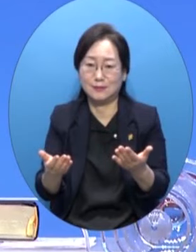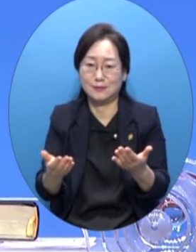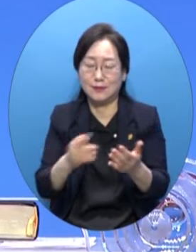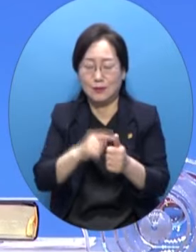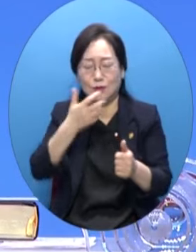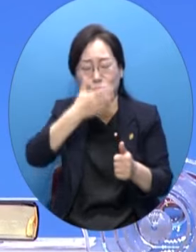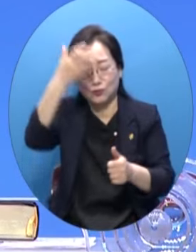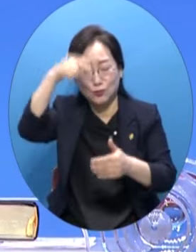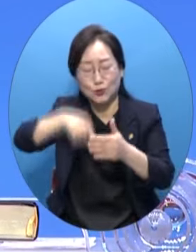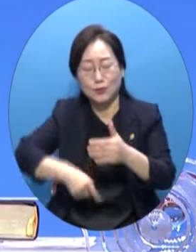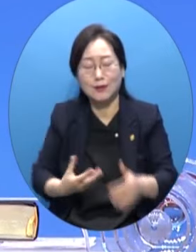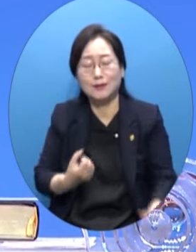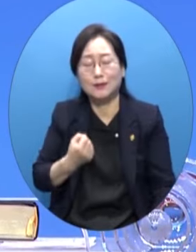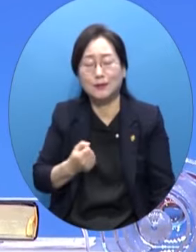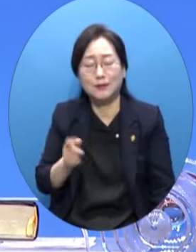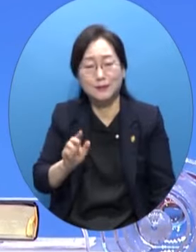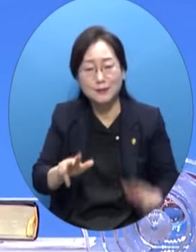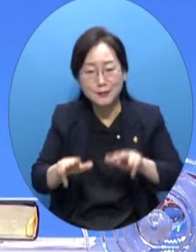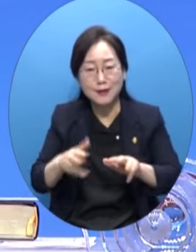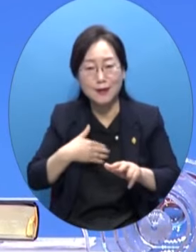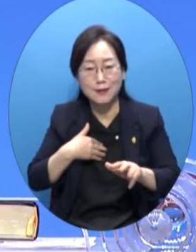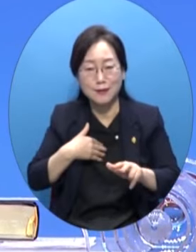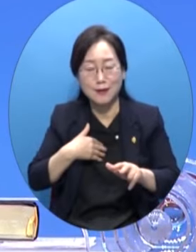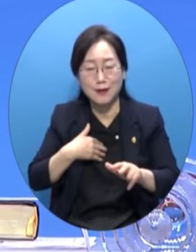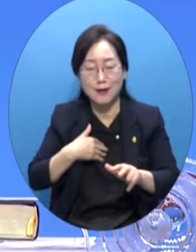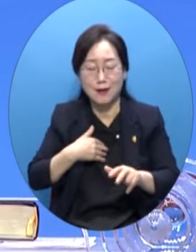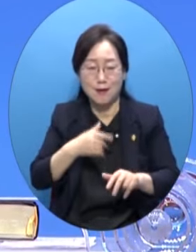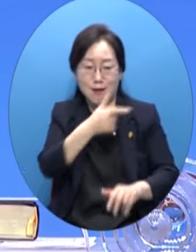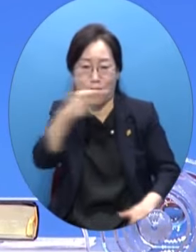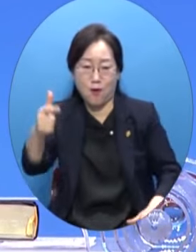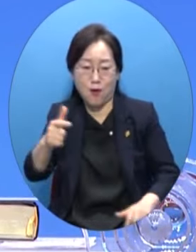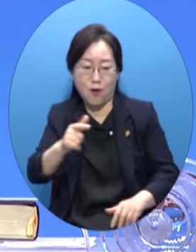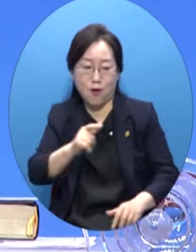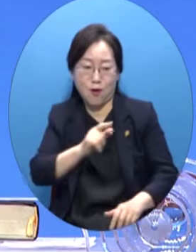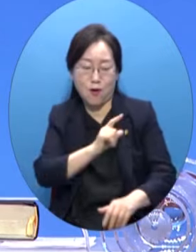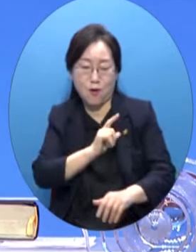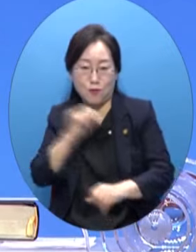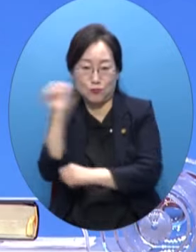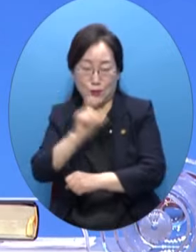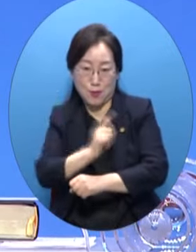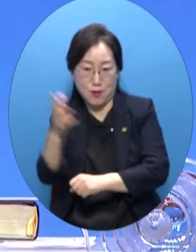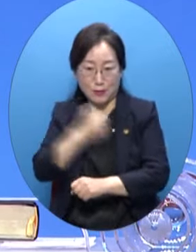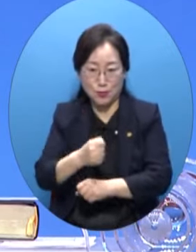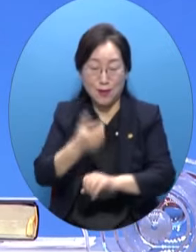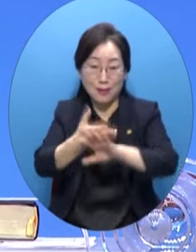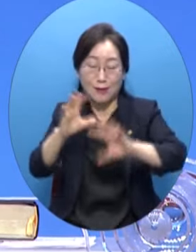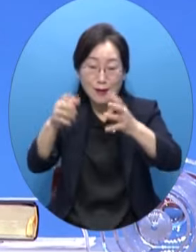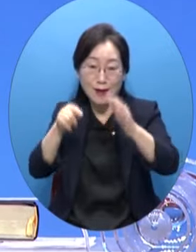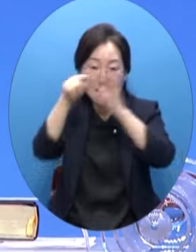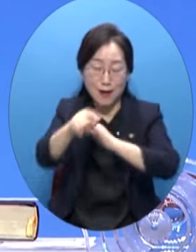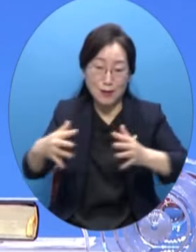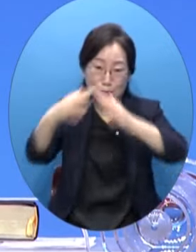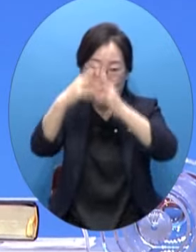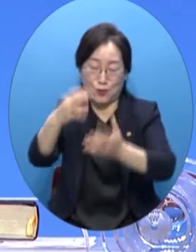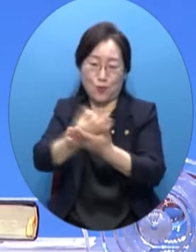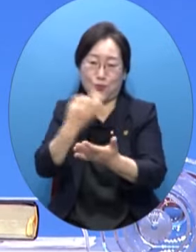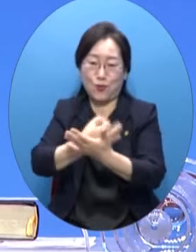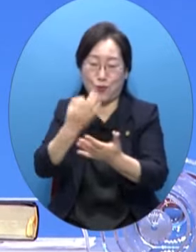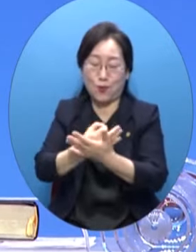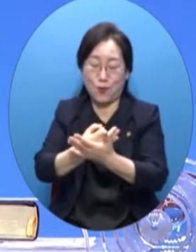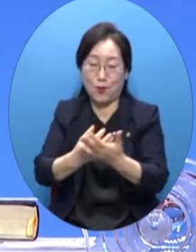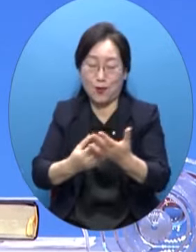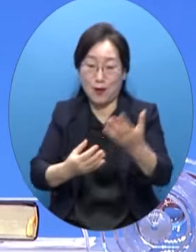꿈을 가졌습니다. 이제 내가 대중 운전면허증을 취득해서 해외에 나가서 해외 건설자로 일을 하고 돌아와서